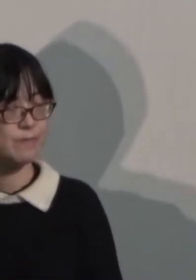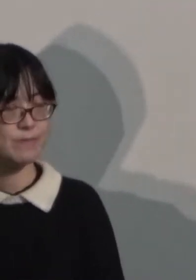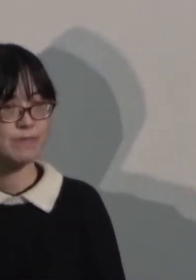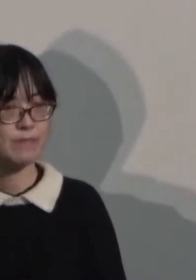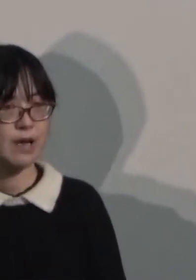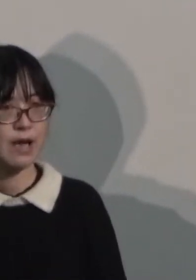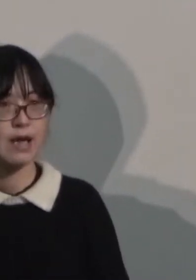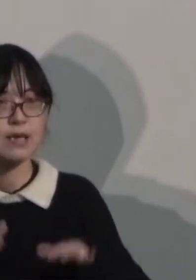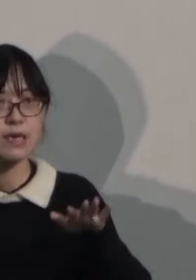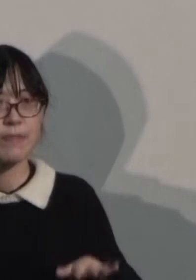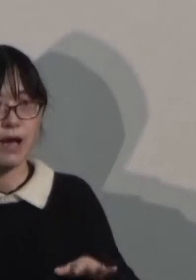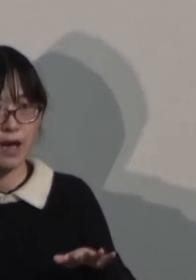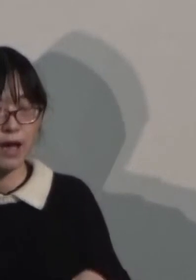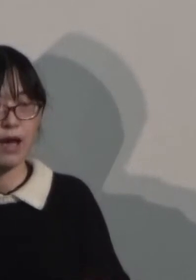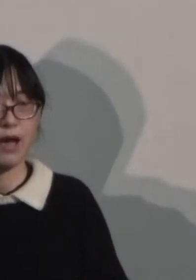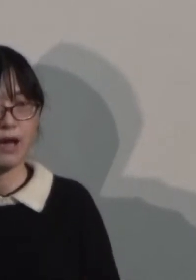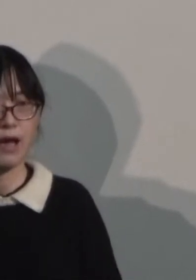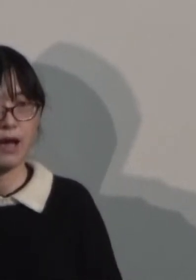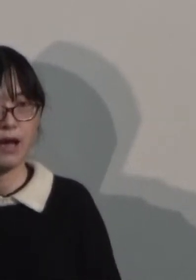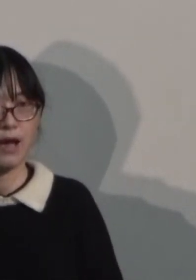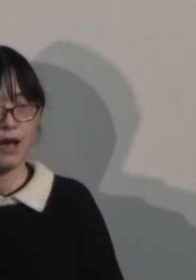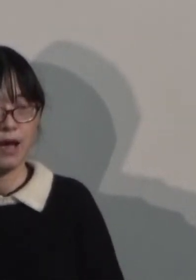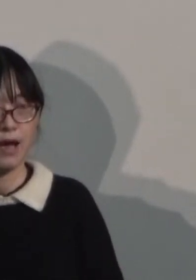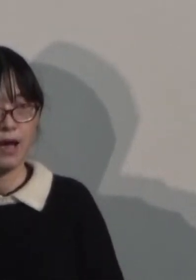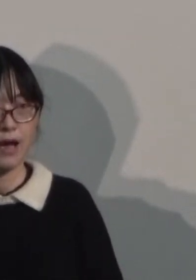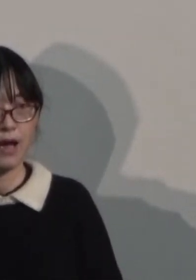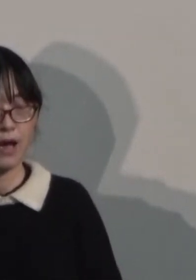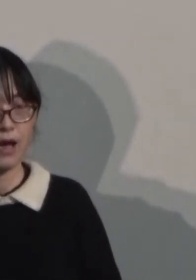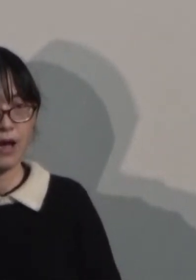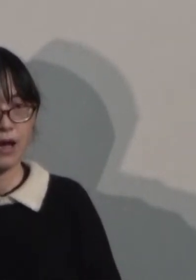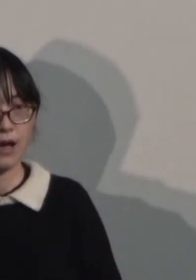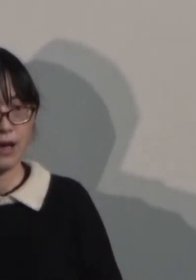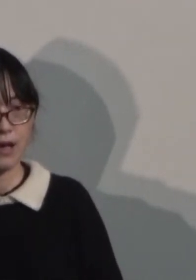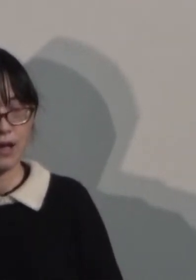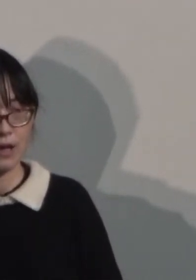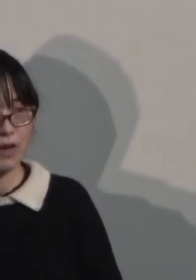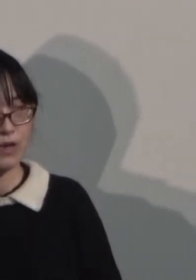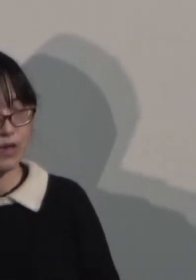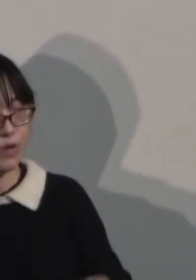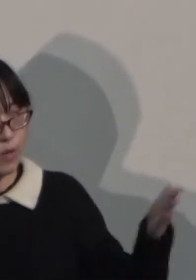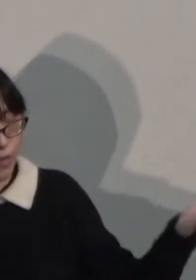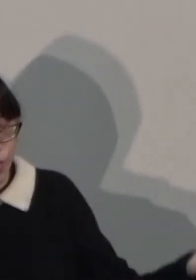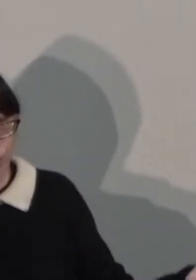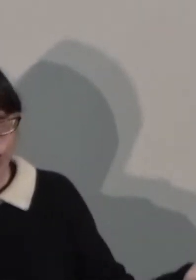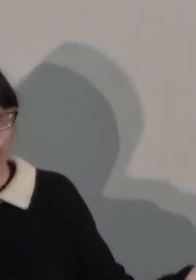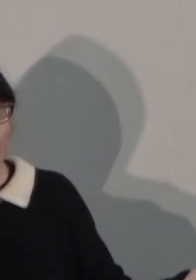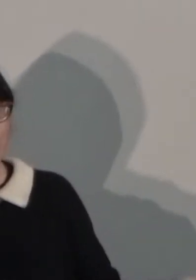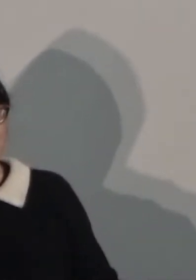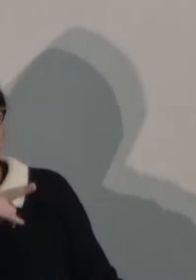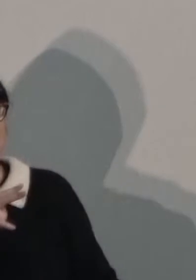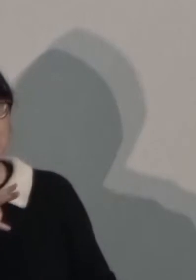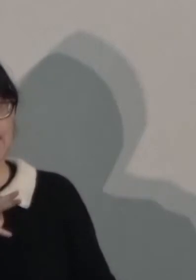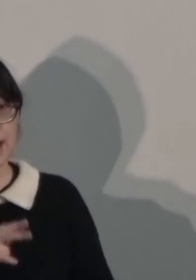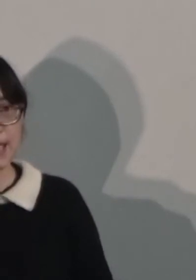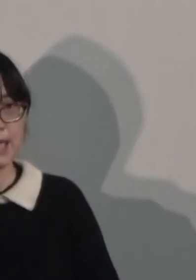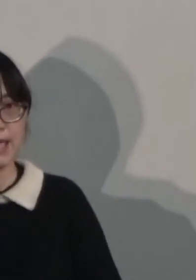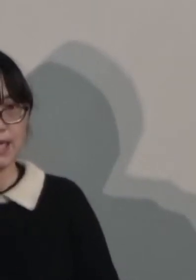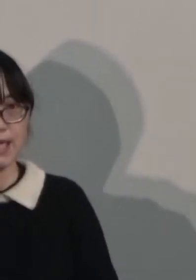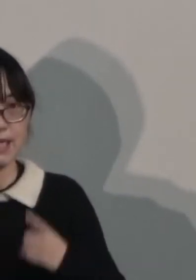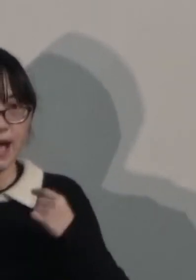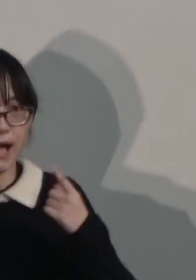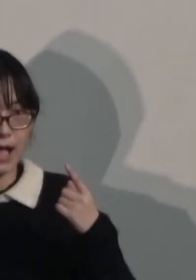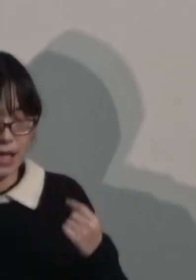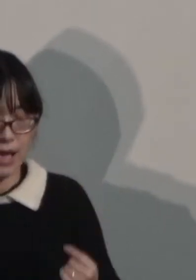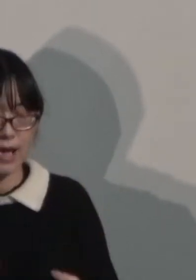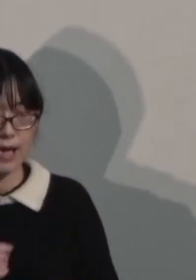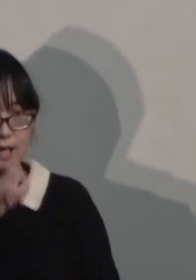皆さん今このセレブの像を見ながら静かに耳を傾けていただ